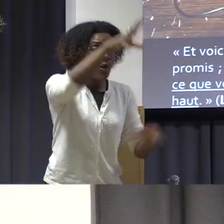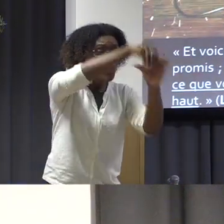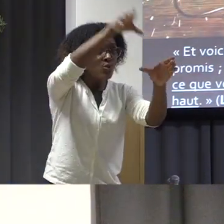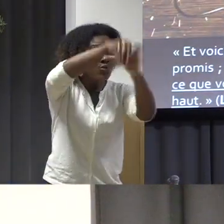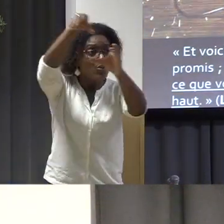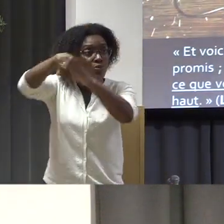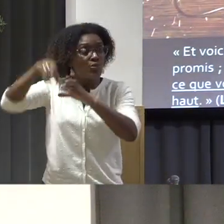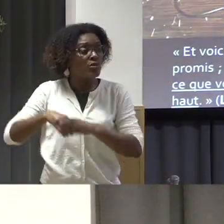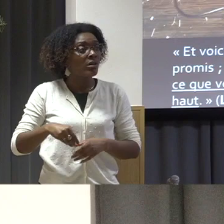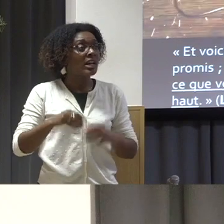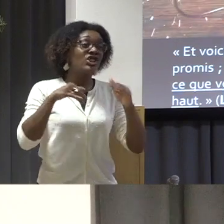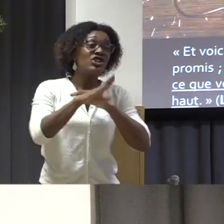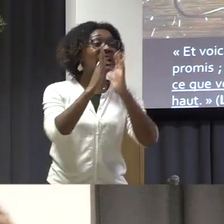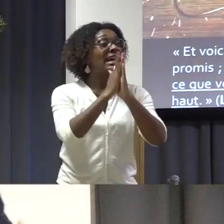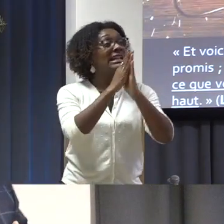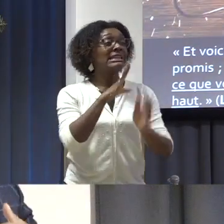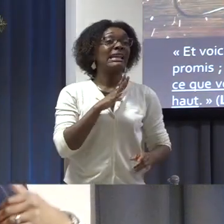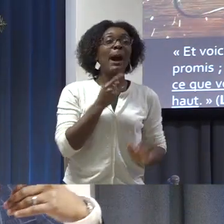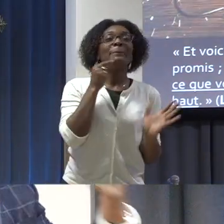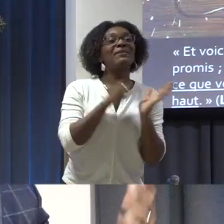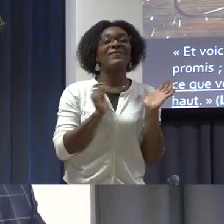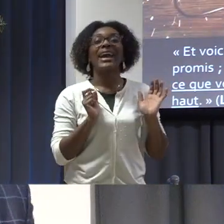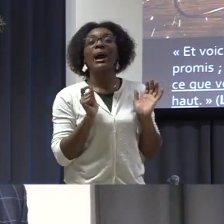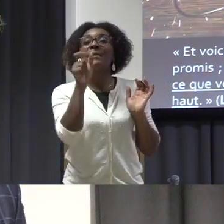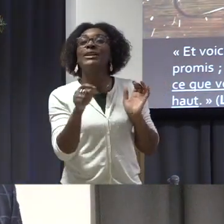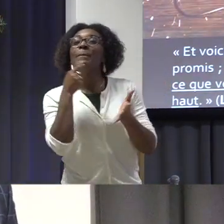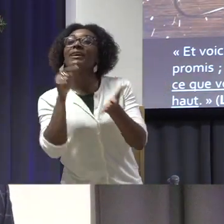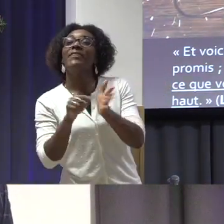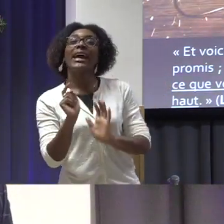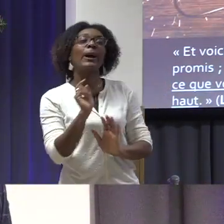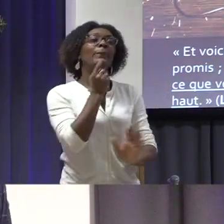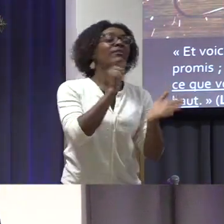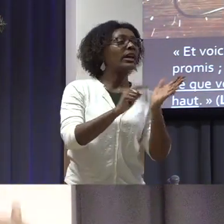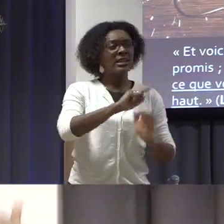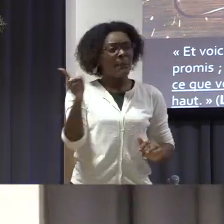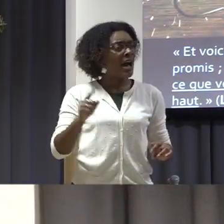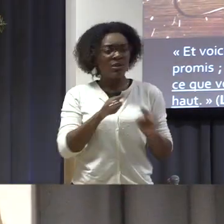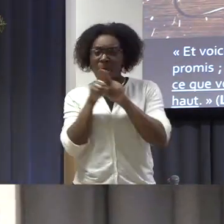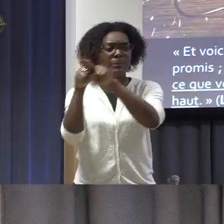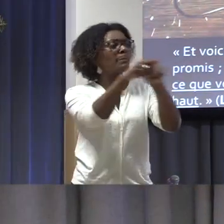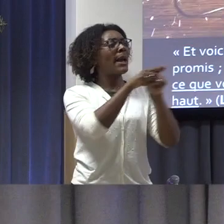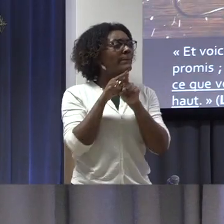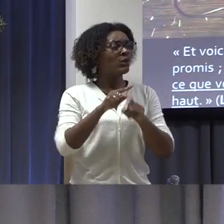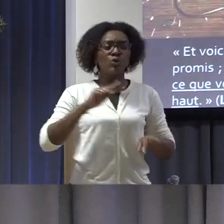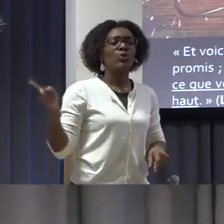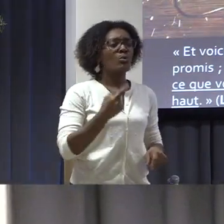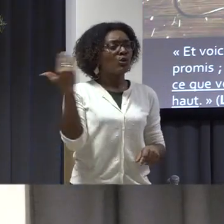pas ses préférés et l'église n'a pas ces légitimes qui sont porte-voix on a tous besoin d'être rempli de l'onction de